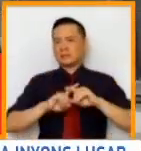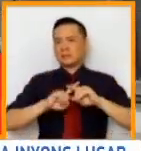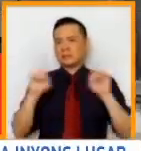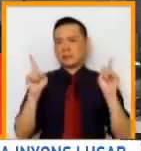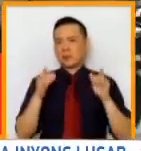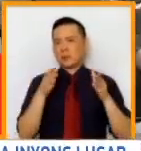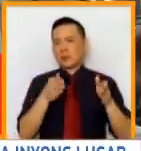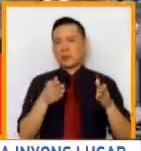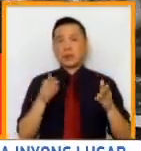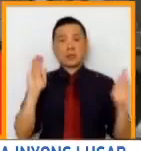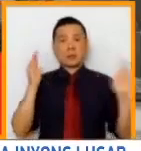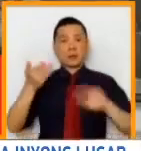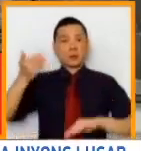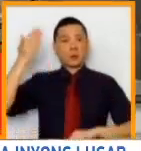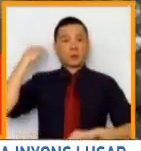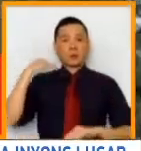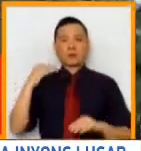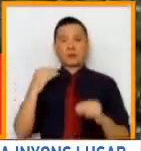sa Intramuros. Saan,